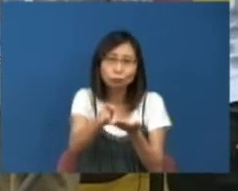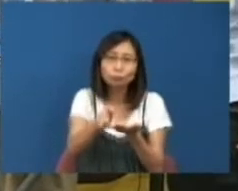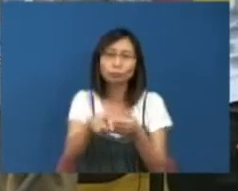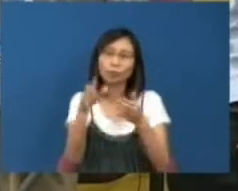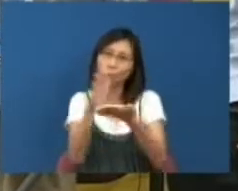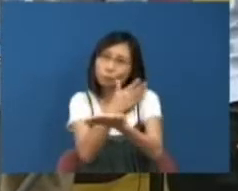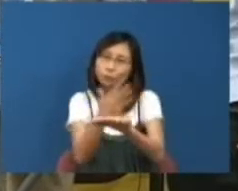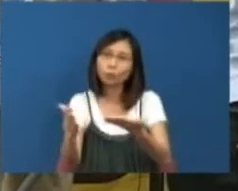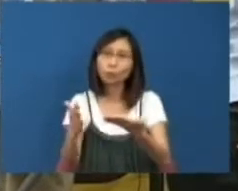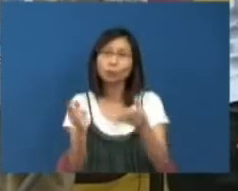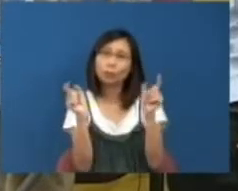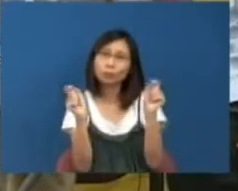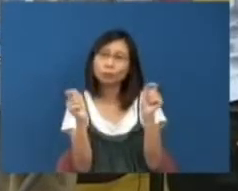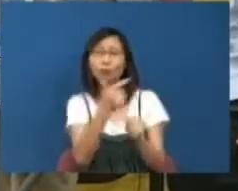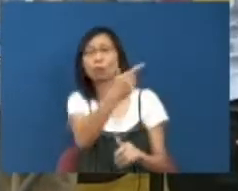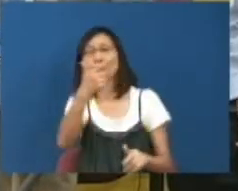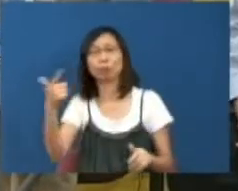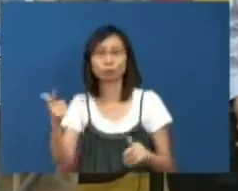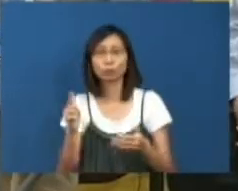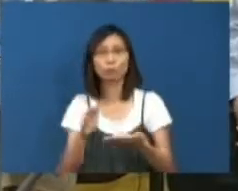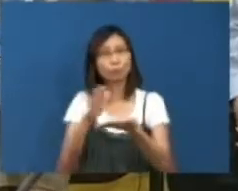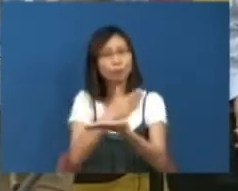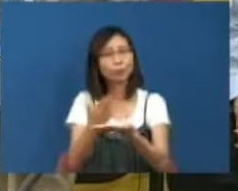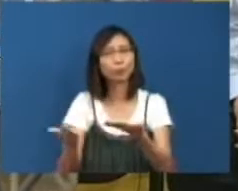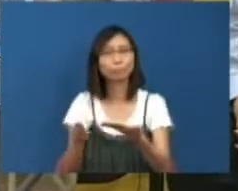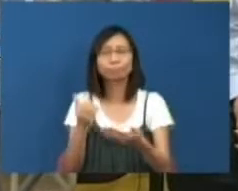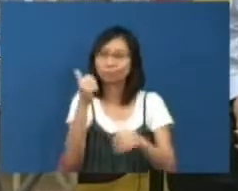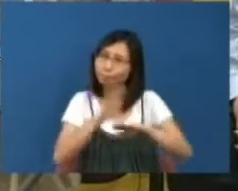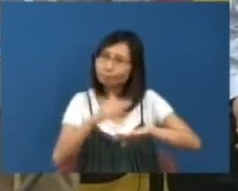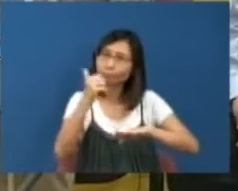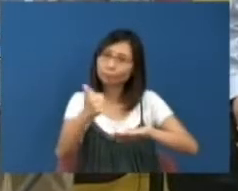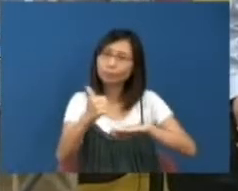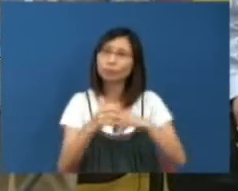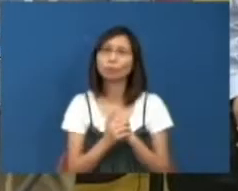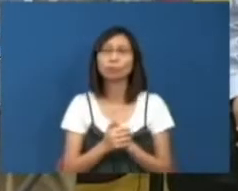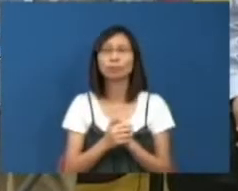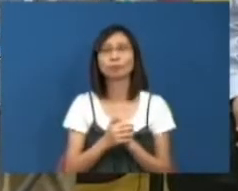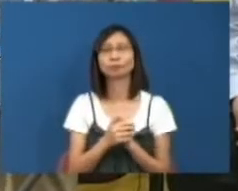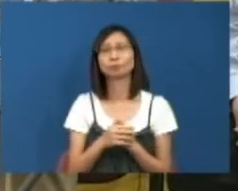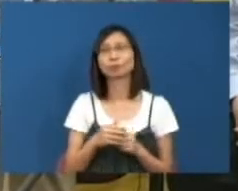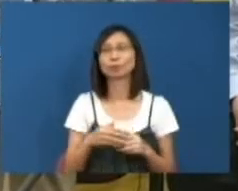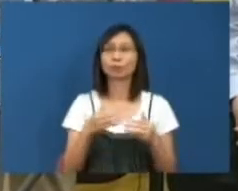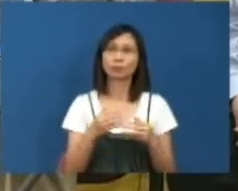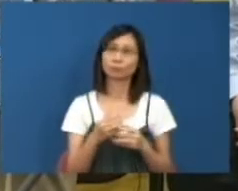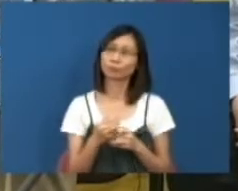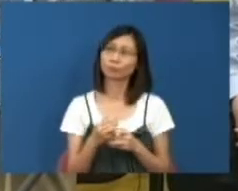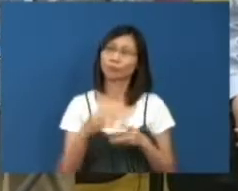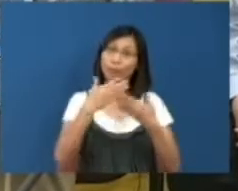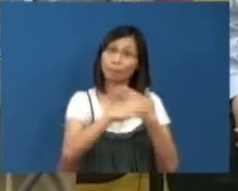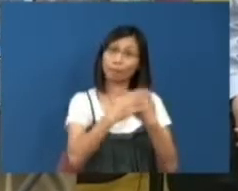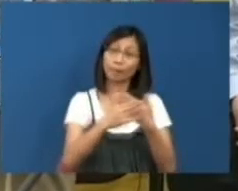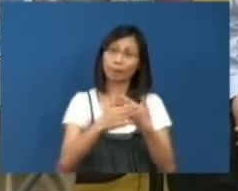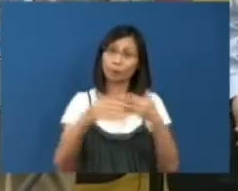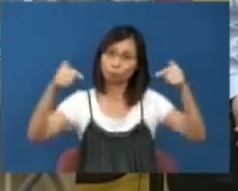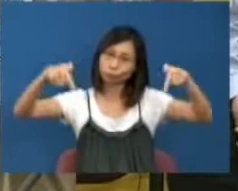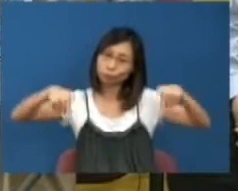好多資料真係好值得分享啦。你無論直流電好啊，或者即係另一隻嘅處理方法咧，都係另一個好